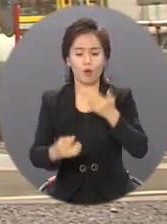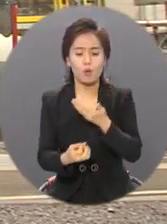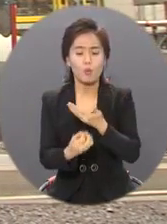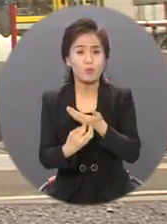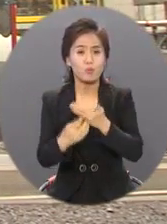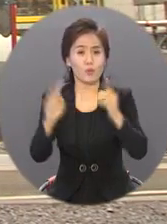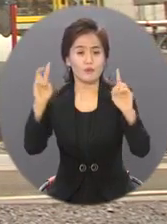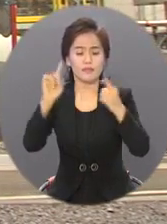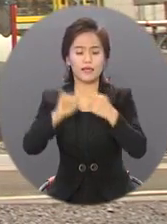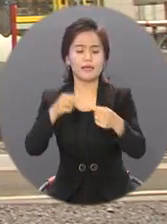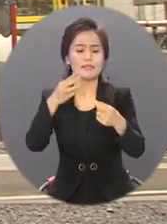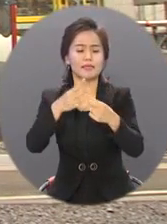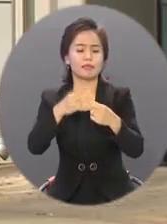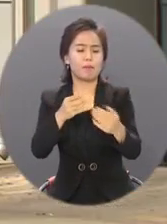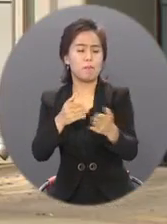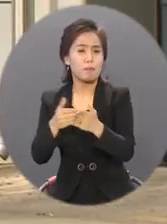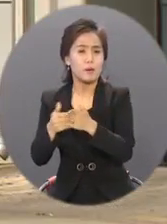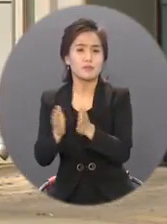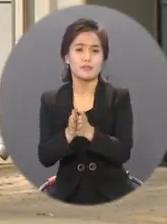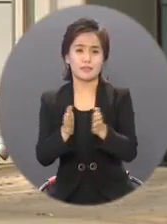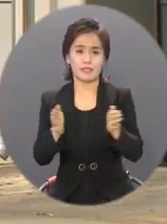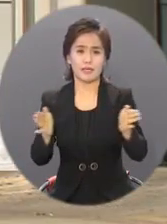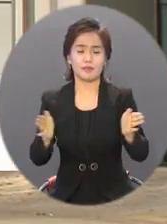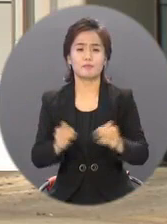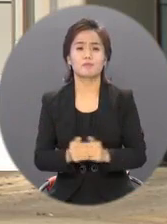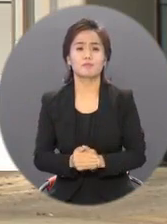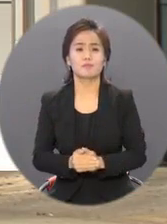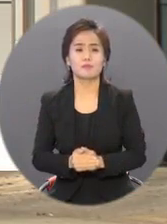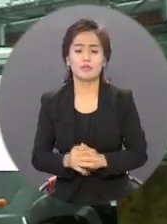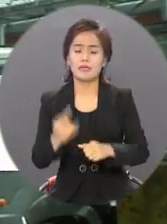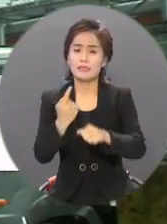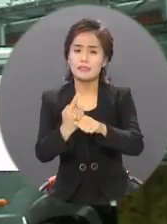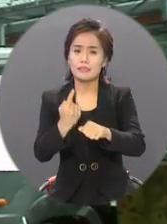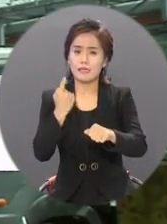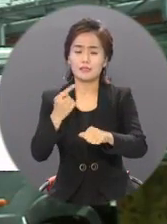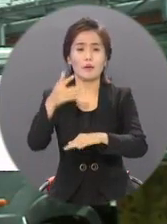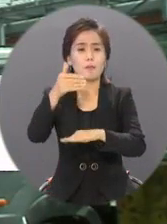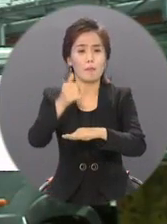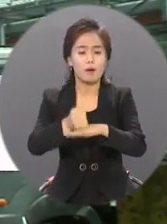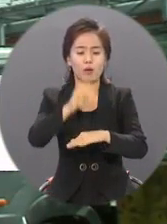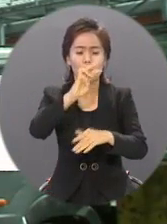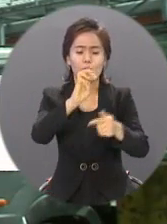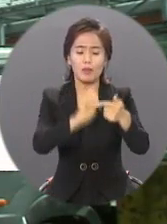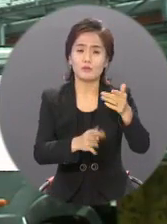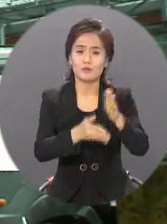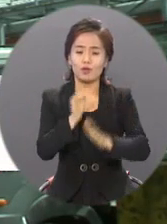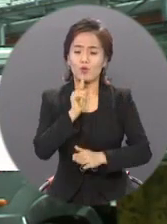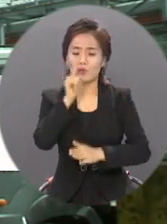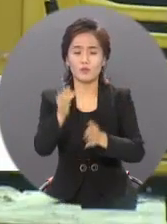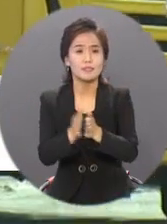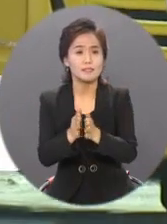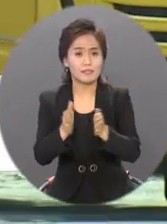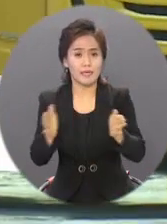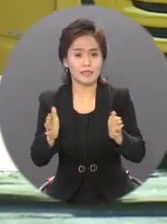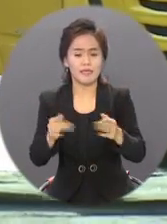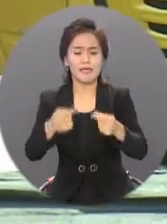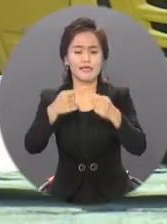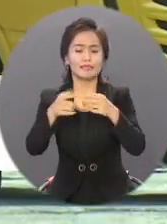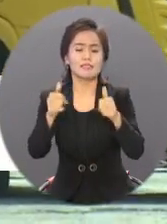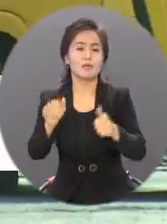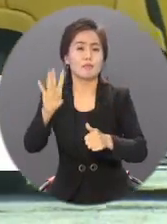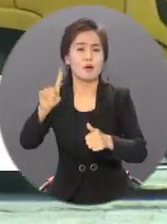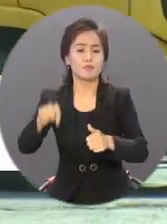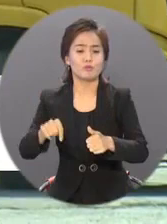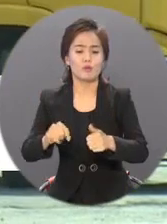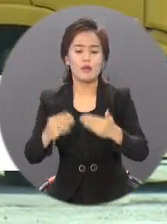깨지 신고를 3차례나 발리 하면서 시작됐습니다 재작년 말 암만 공사는 나주 씨를 상대로 소송을 제기했고 1심 재판부는